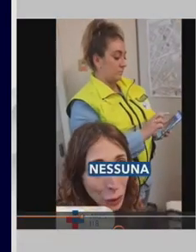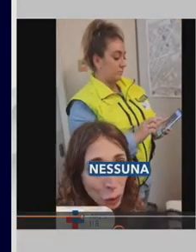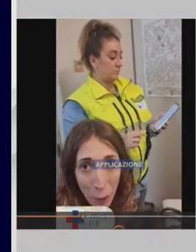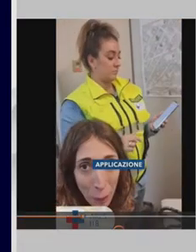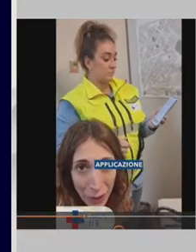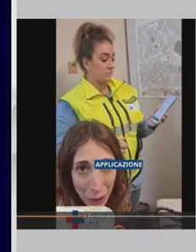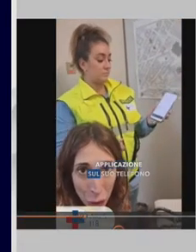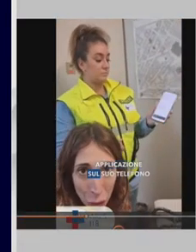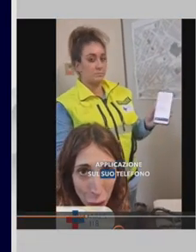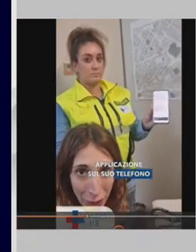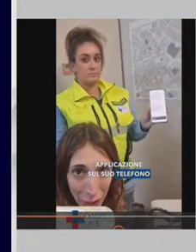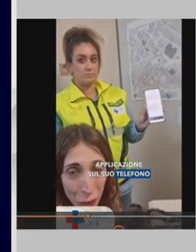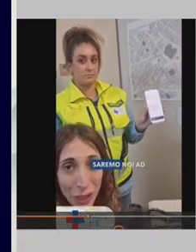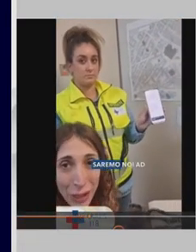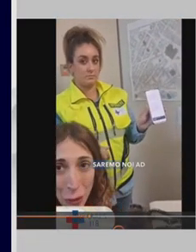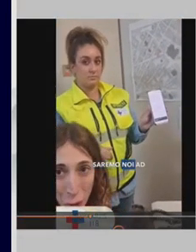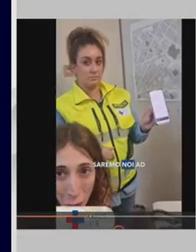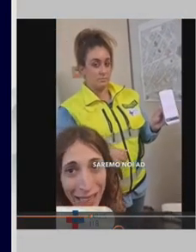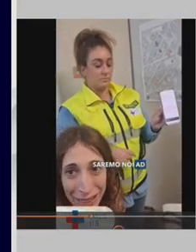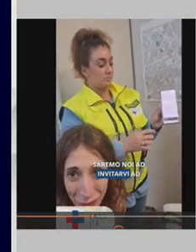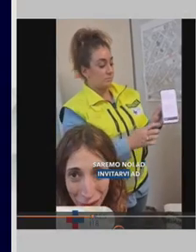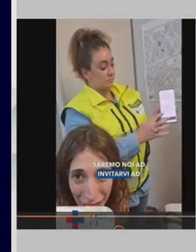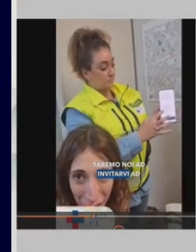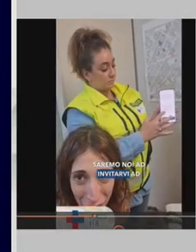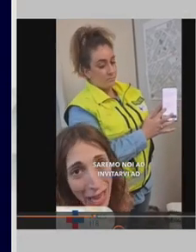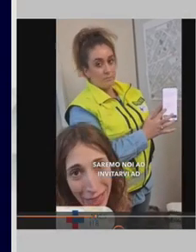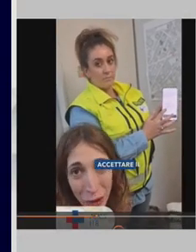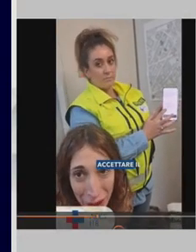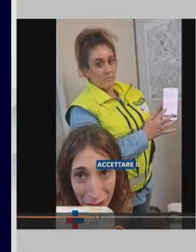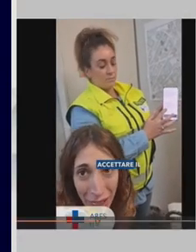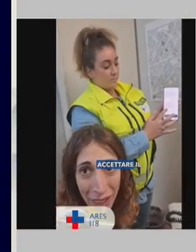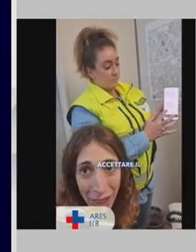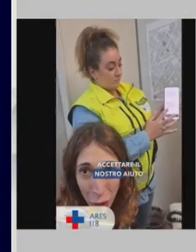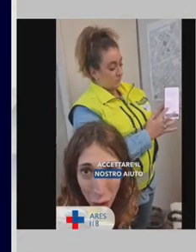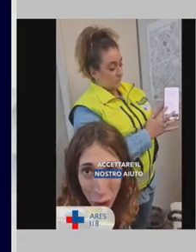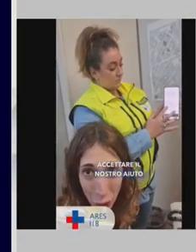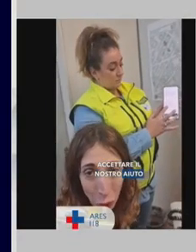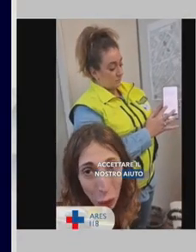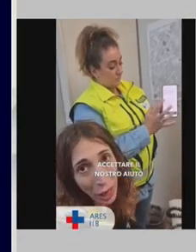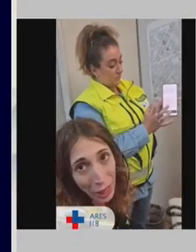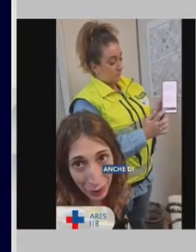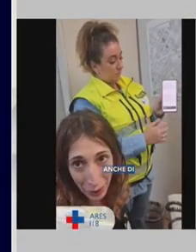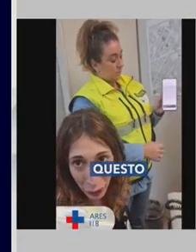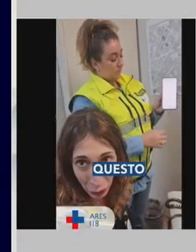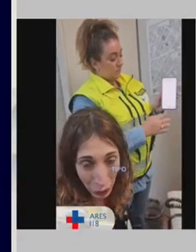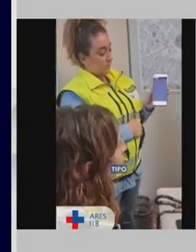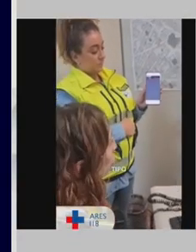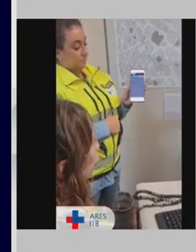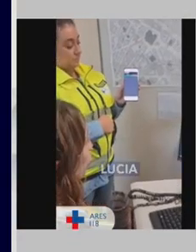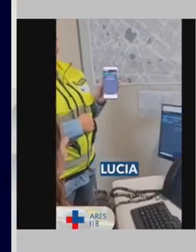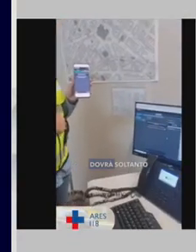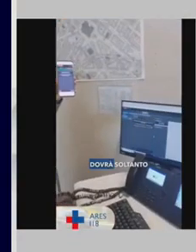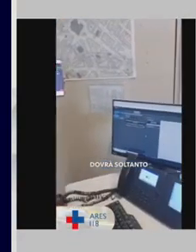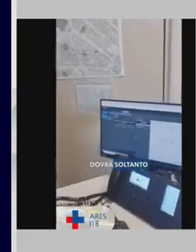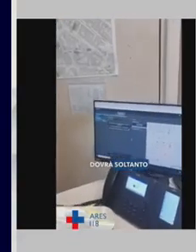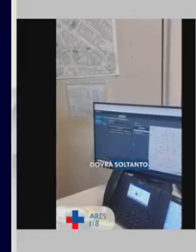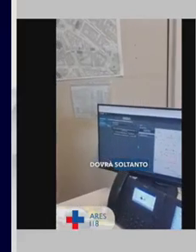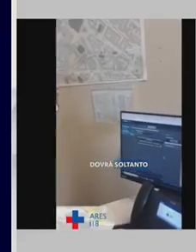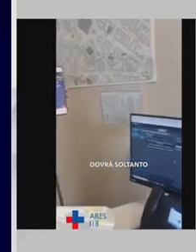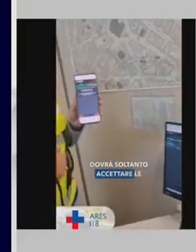scaricare nessuna applicazione sul suo telefono, saremo noi ad invitarvi ad accettare il nostro aiuto anche di questo tipo. Lucia